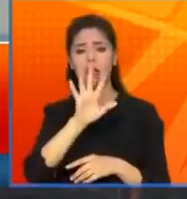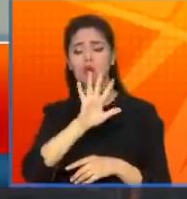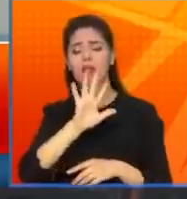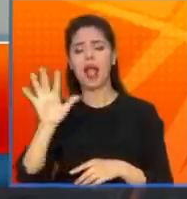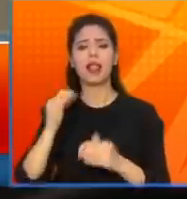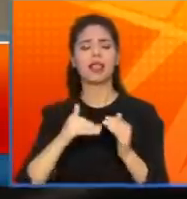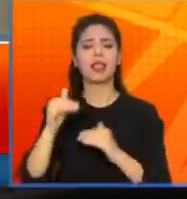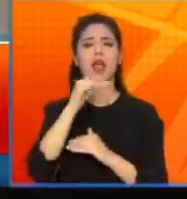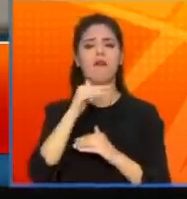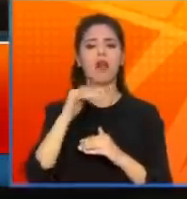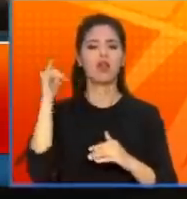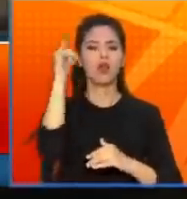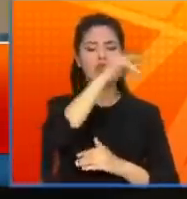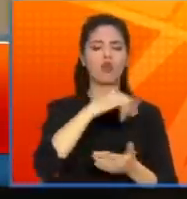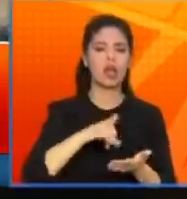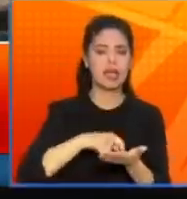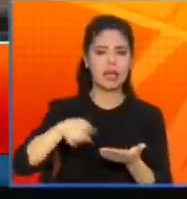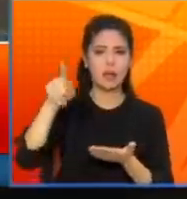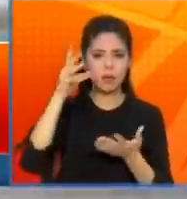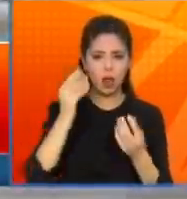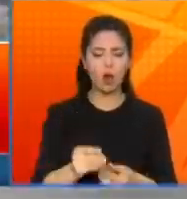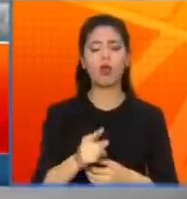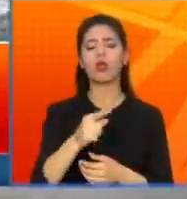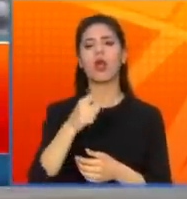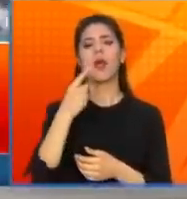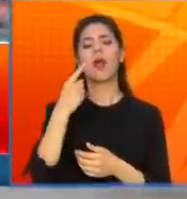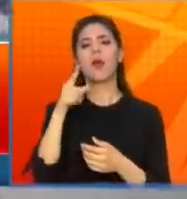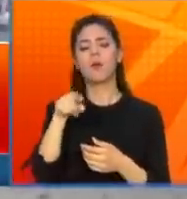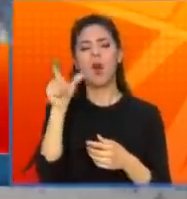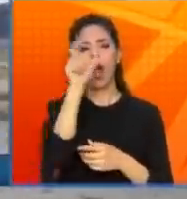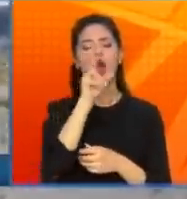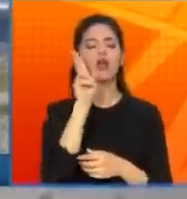fazla seferini iptal etti. Ay sonuna kadar bu sayının 1700'ü bulması bekleniyor.